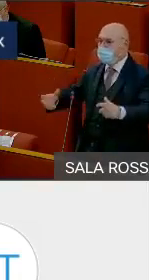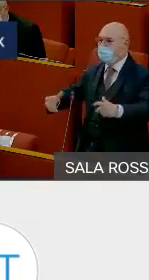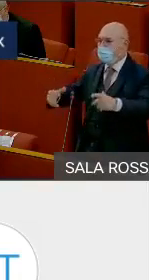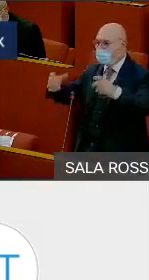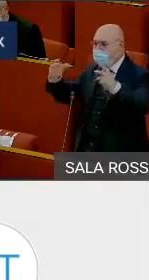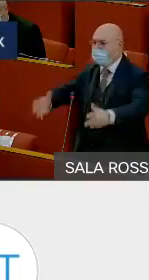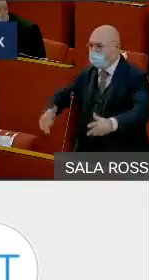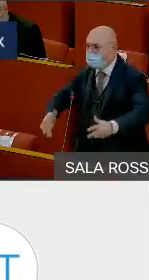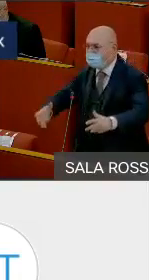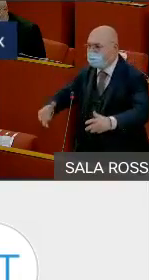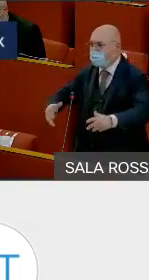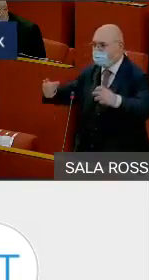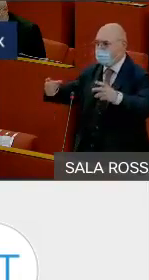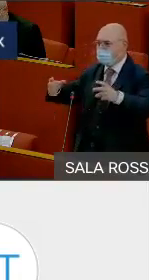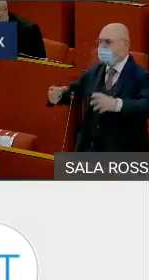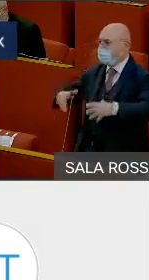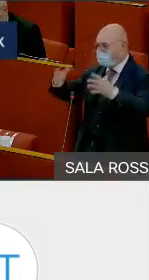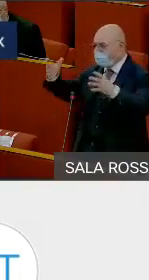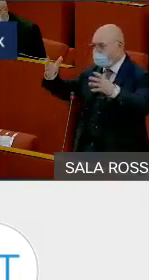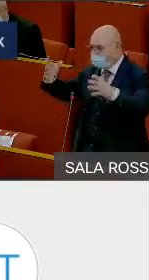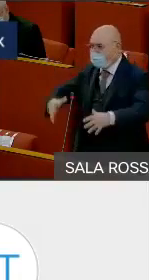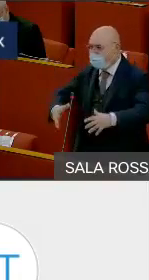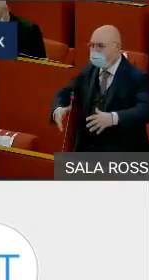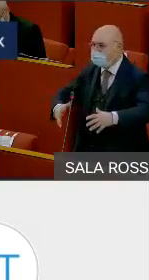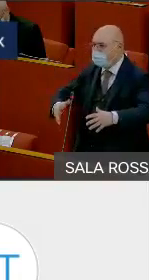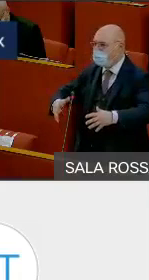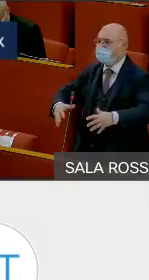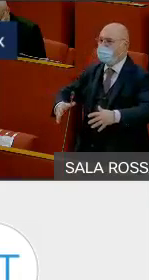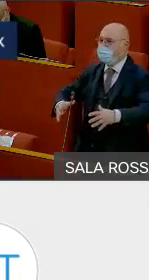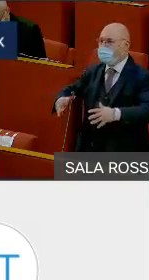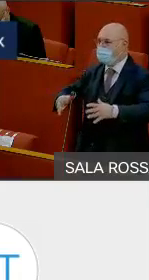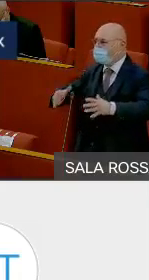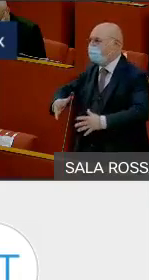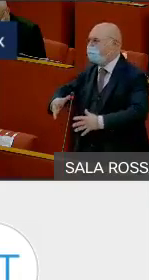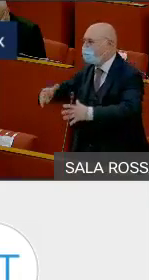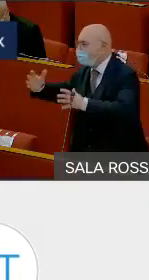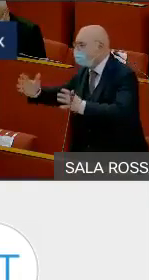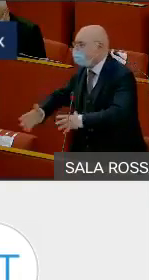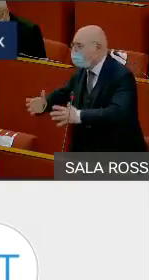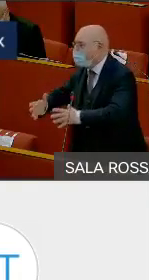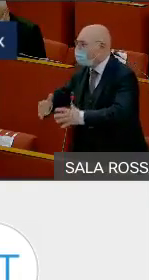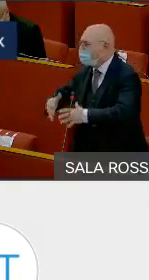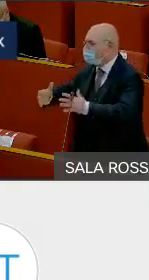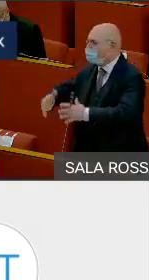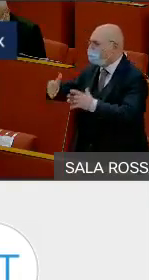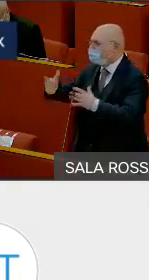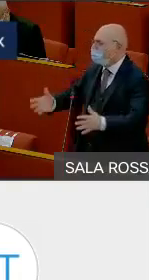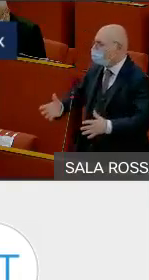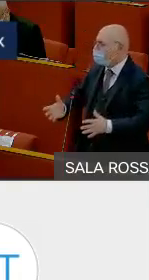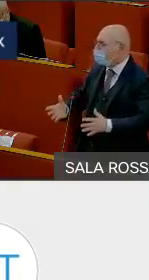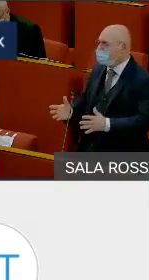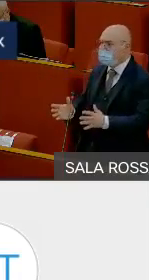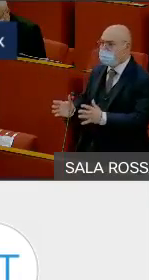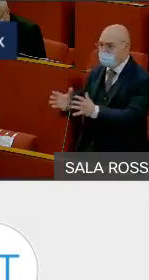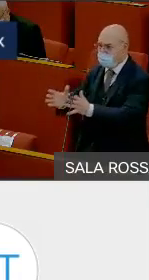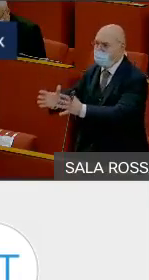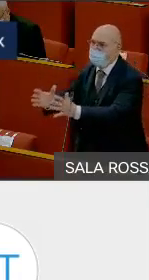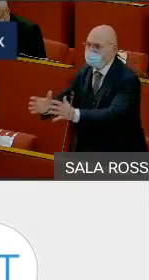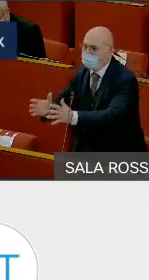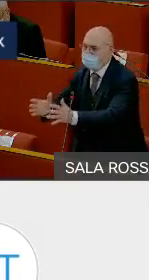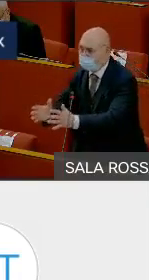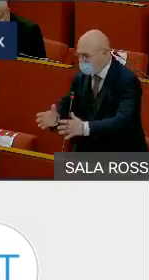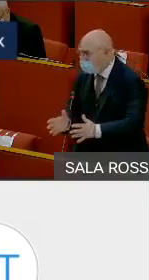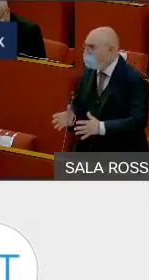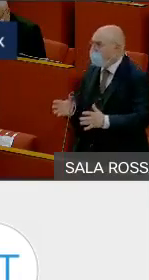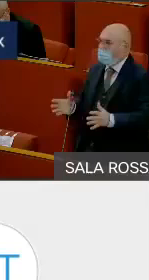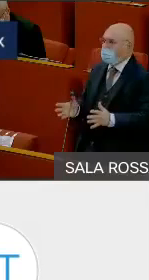del territorio in termini positivi per fare dell'agricoltura che è connessa anche allo sviluppo dell'attività turistica ma allora lo